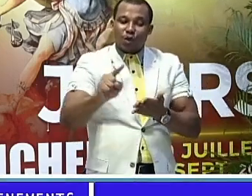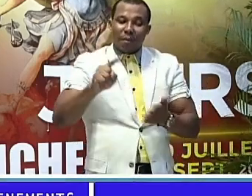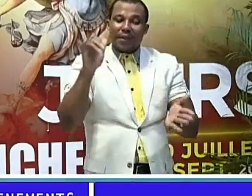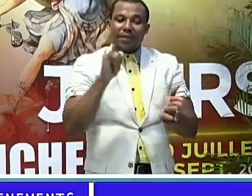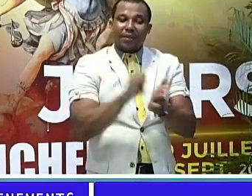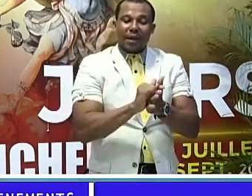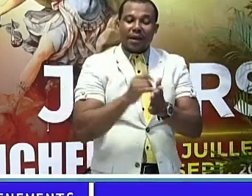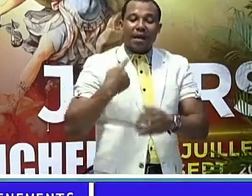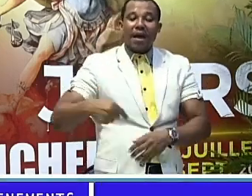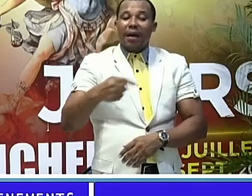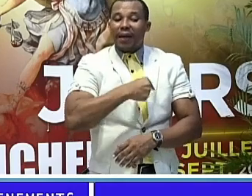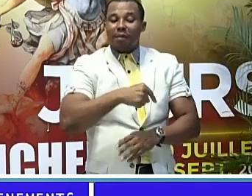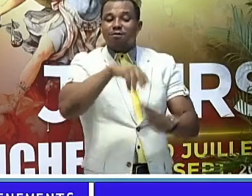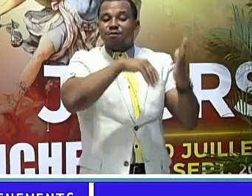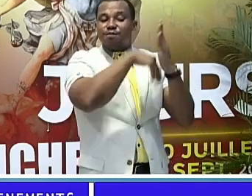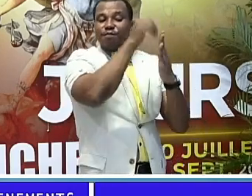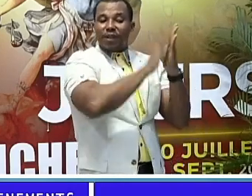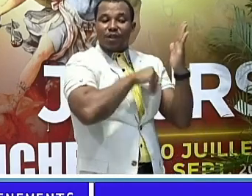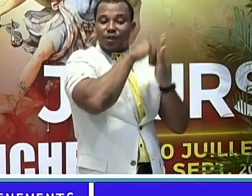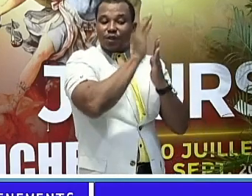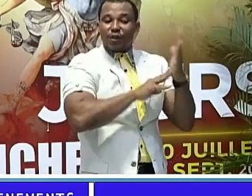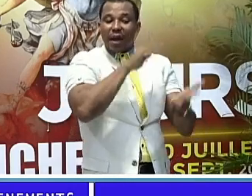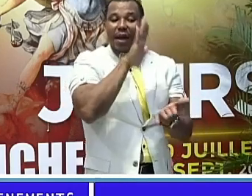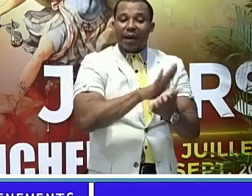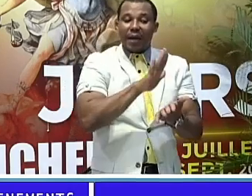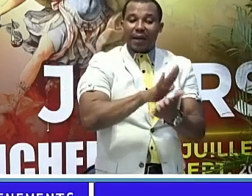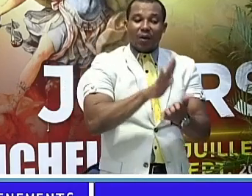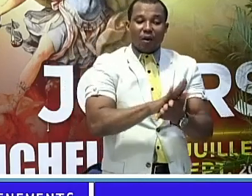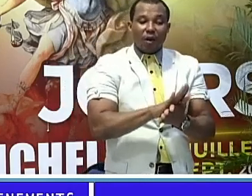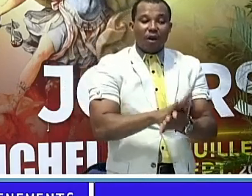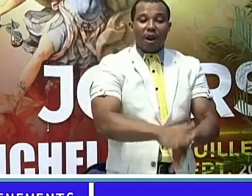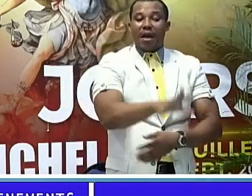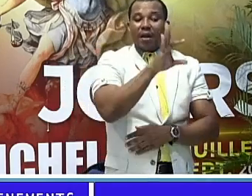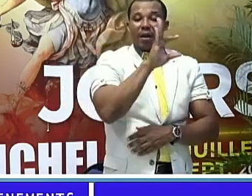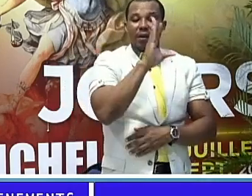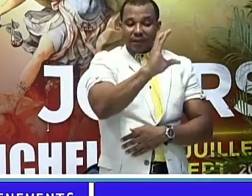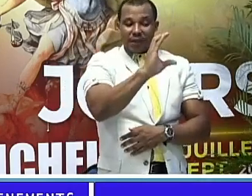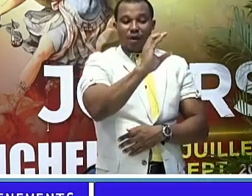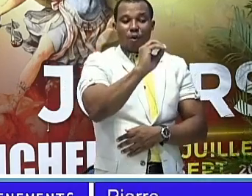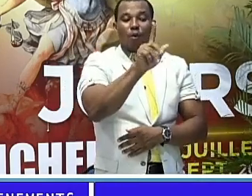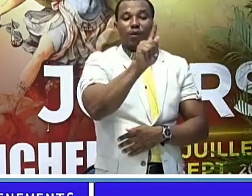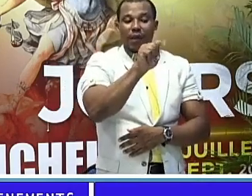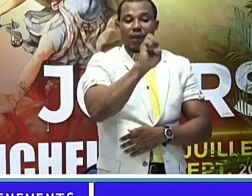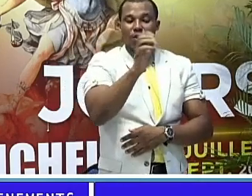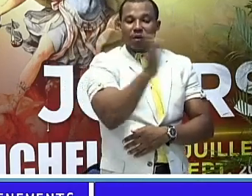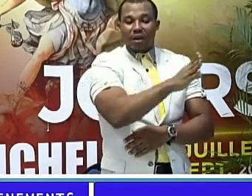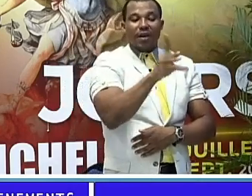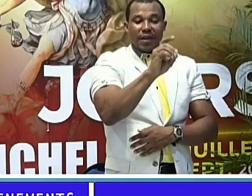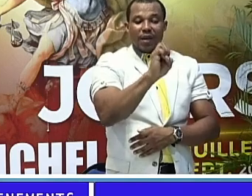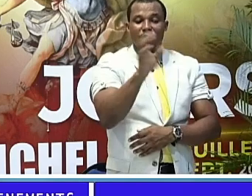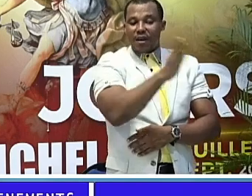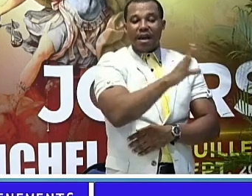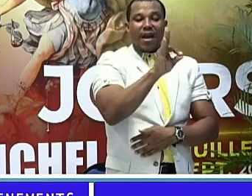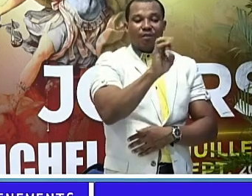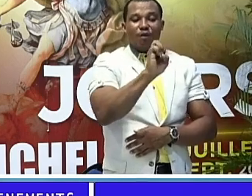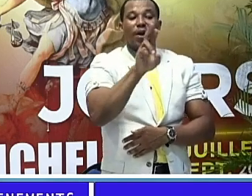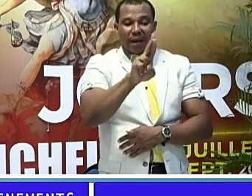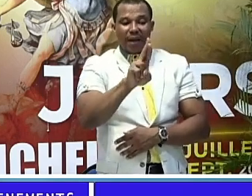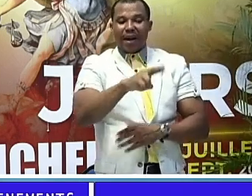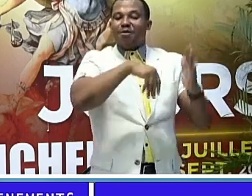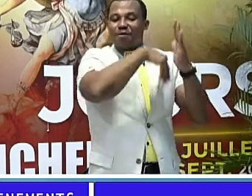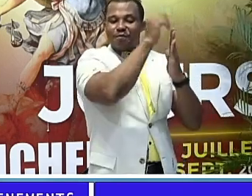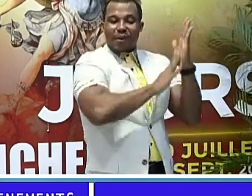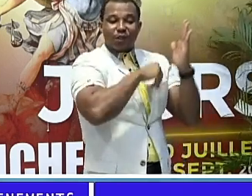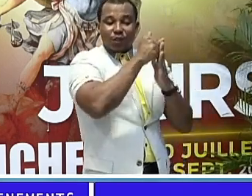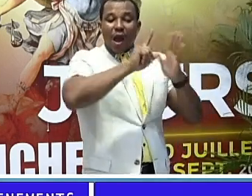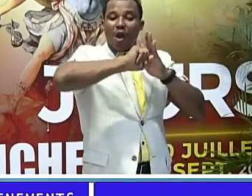que nous t'ai fait caillou mitlan. Yon belle école qui prend 300 élèves la peinture dans semaine ça et puis début